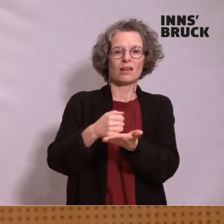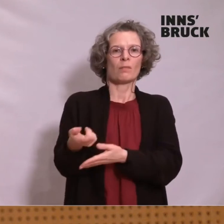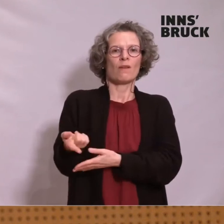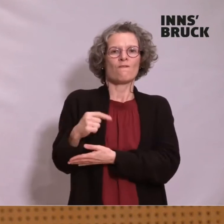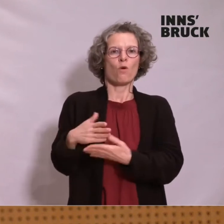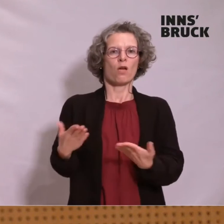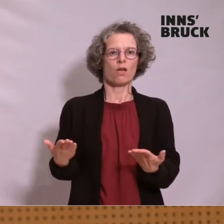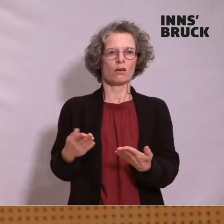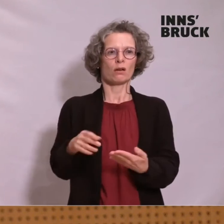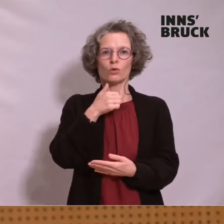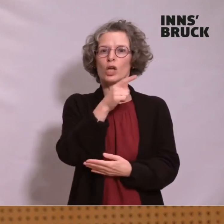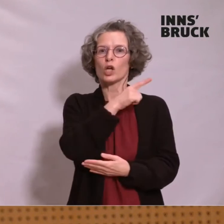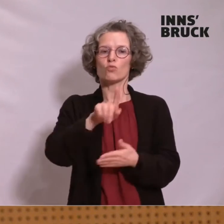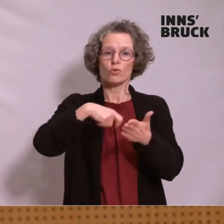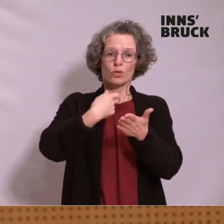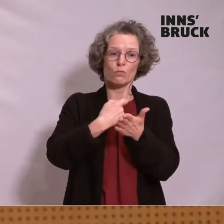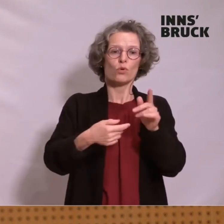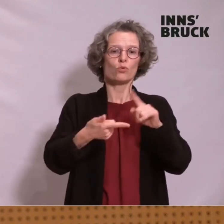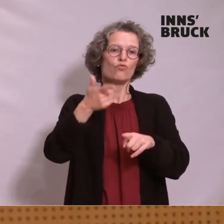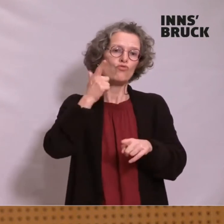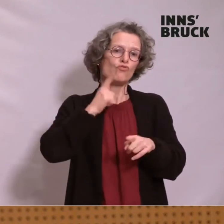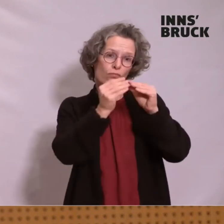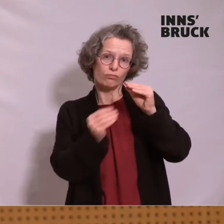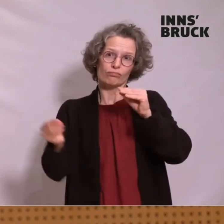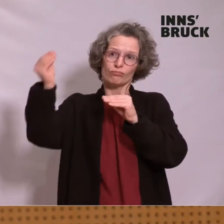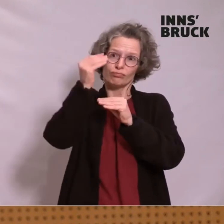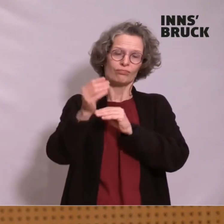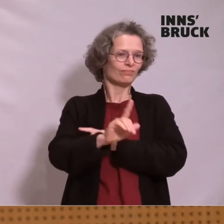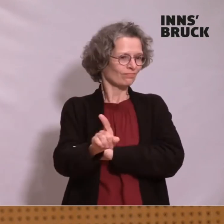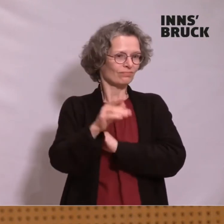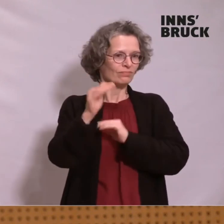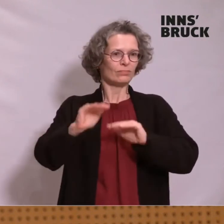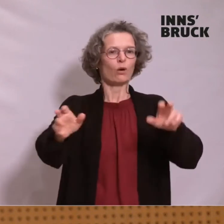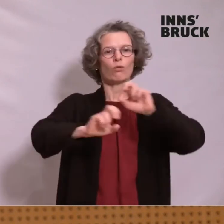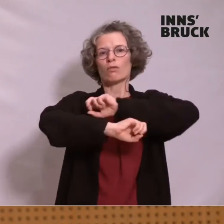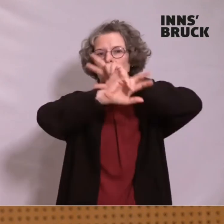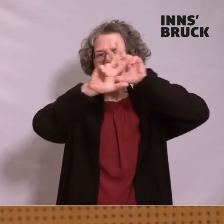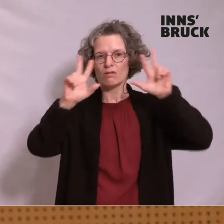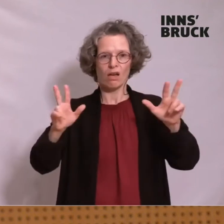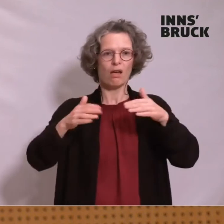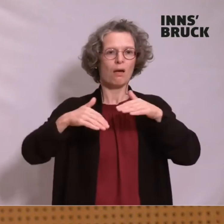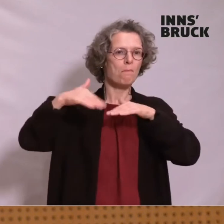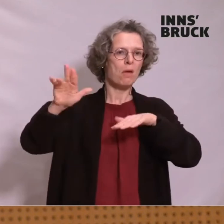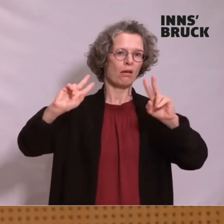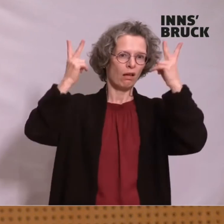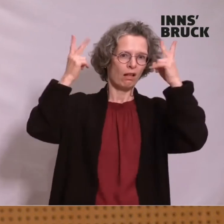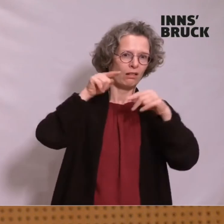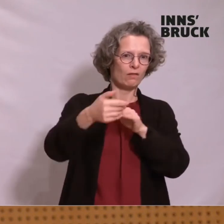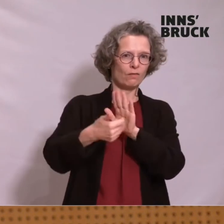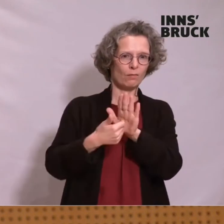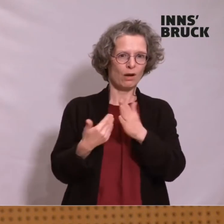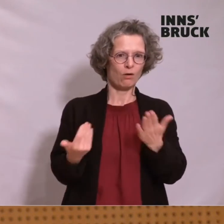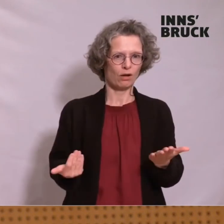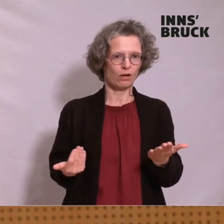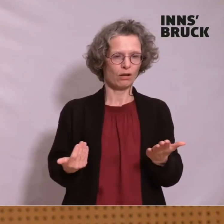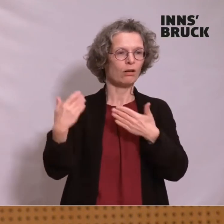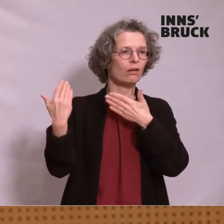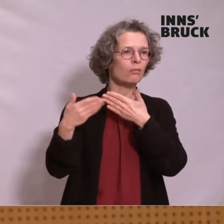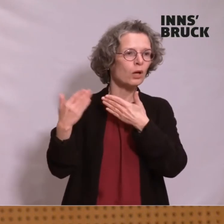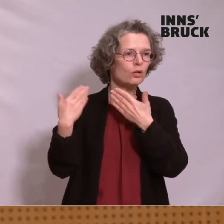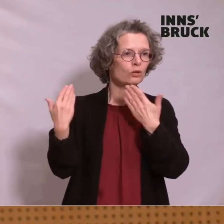Steuern und Gebühren zu erhöhen. Da braucht es sehr klar mehr Kreativität. Wie zum Beispiel